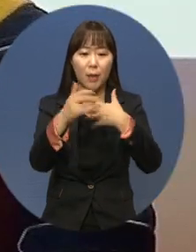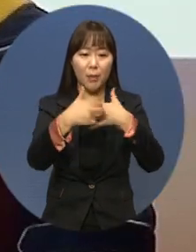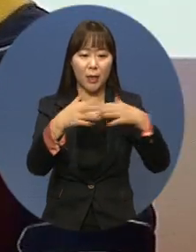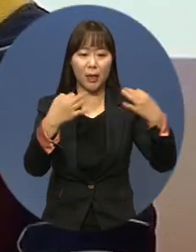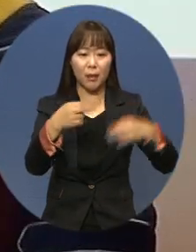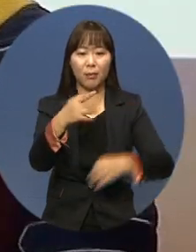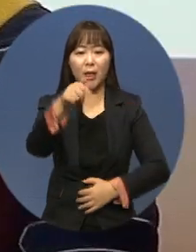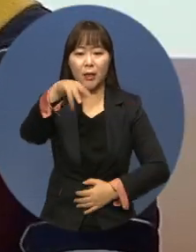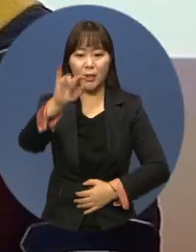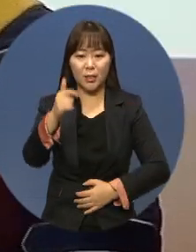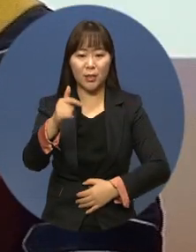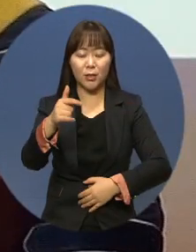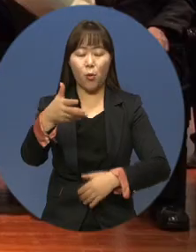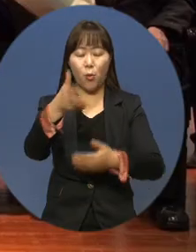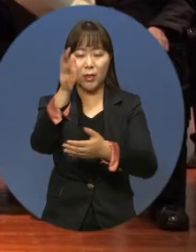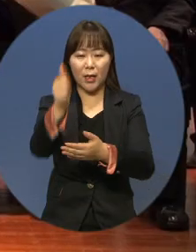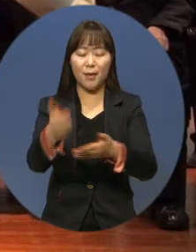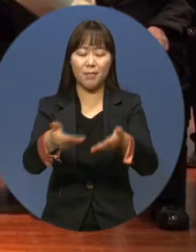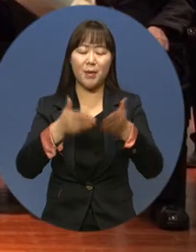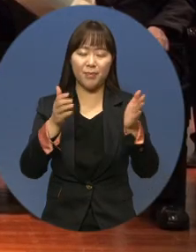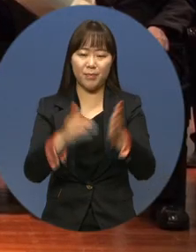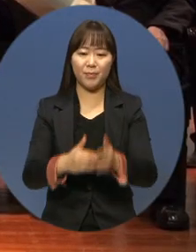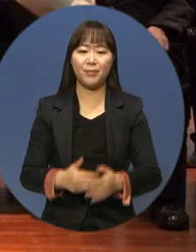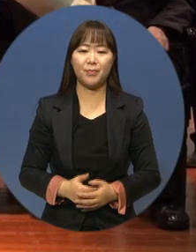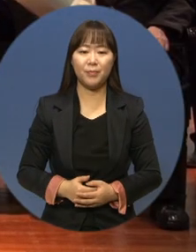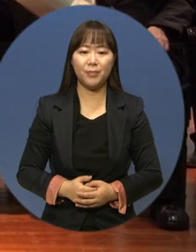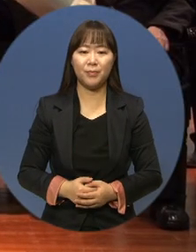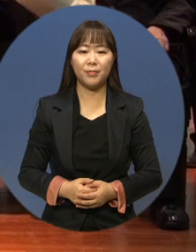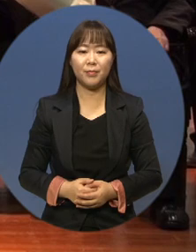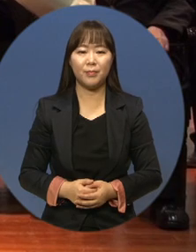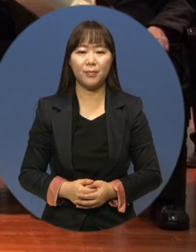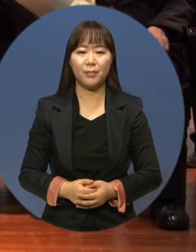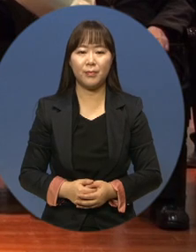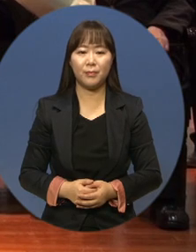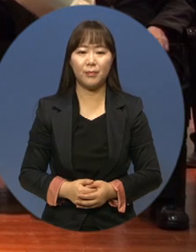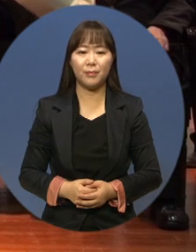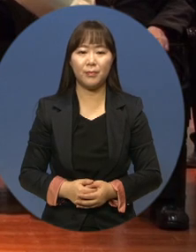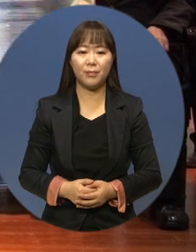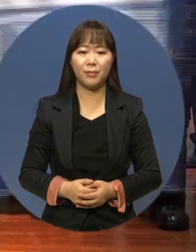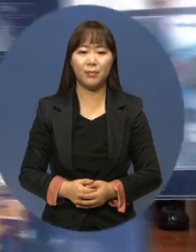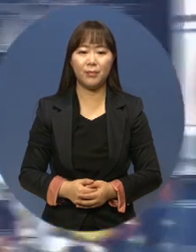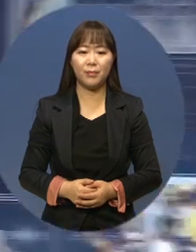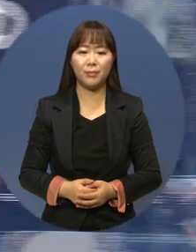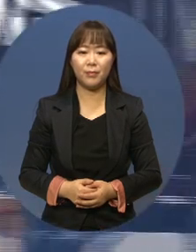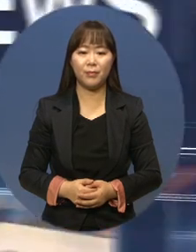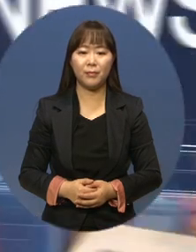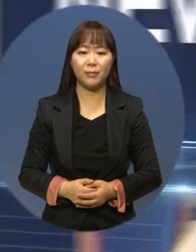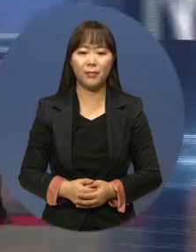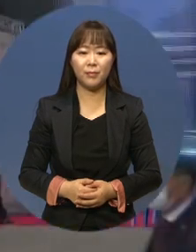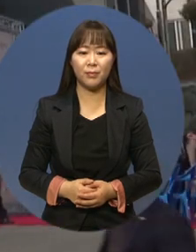김대진 원장이 받았습니다. 복지TV 경기방송 정은선입니다.